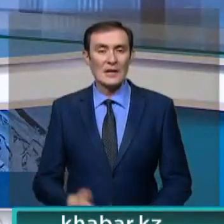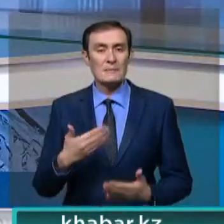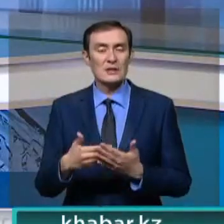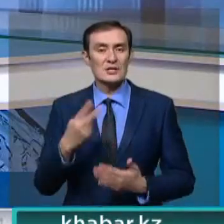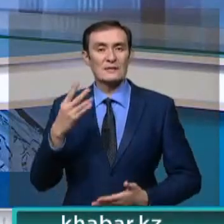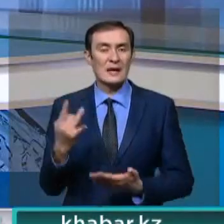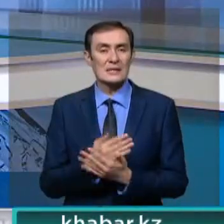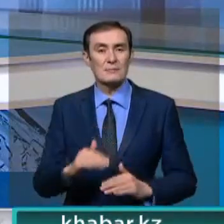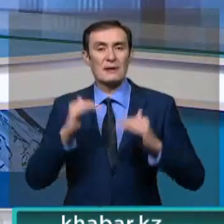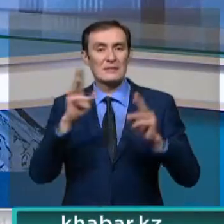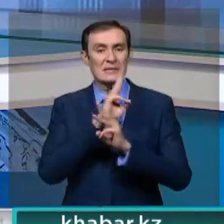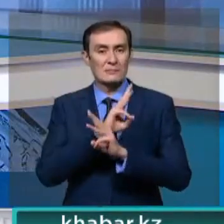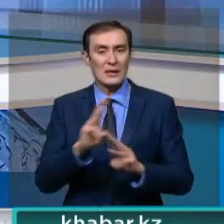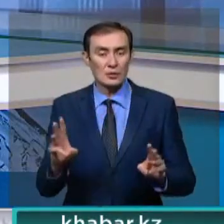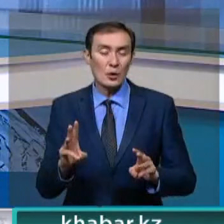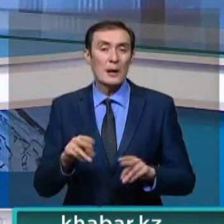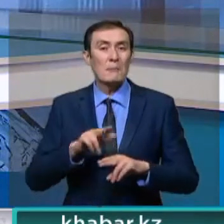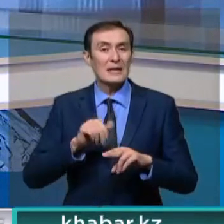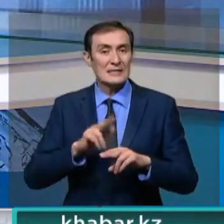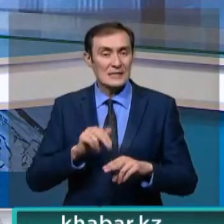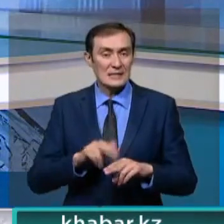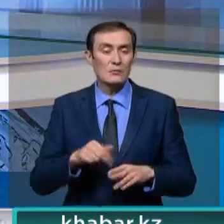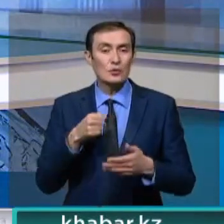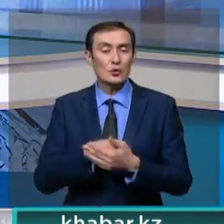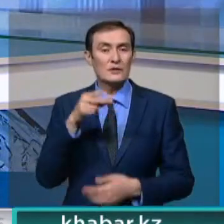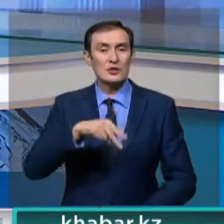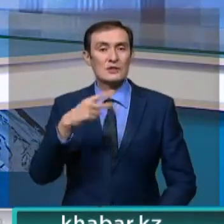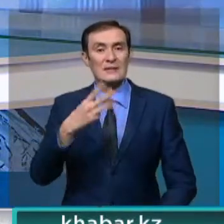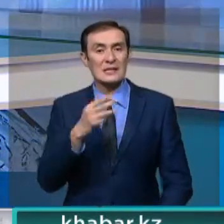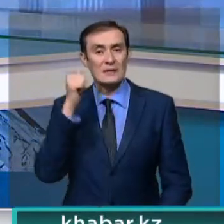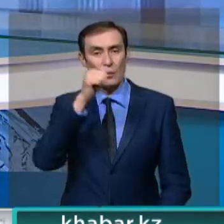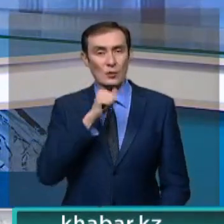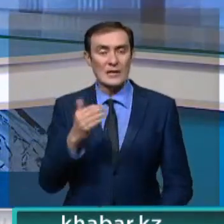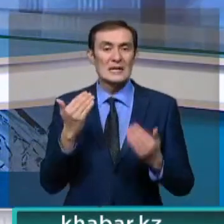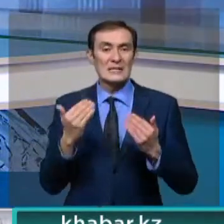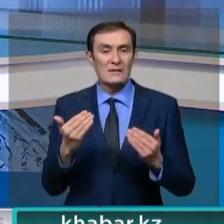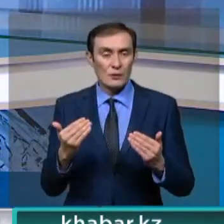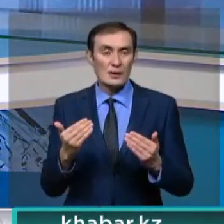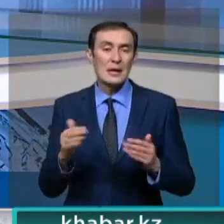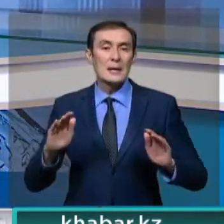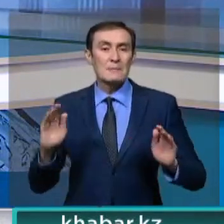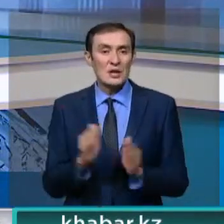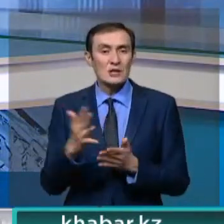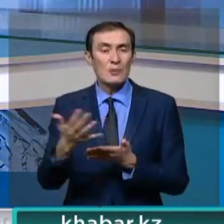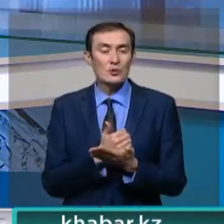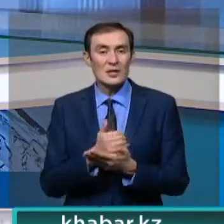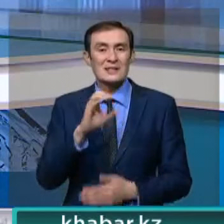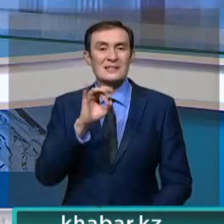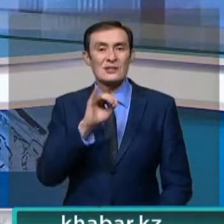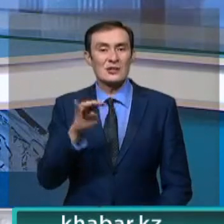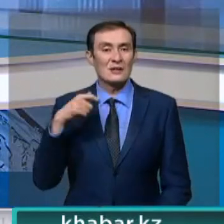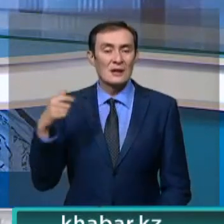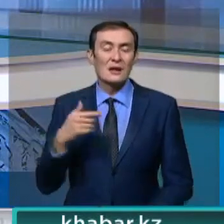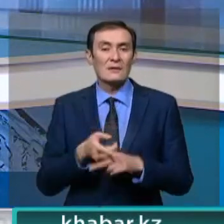Почти в два раза повысит зарплату сотрудникам правоохранительных органов до 2023 года. На сегодня меньше всего получают сержанты, их